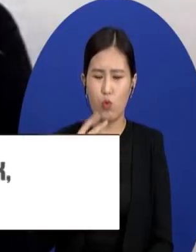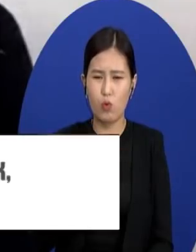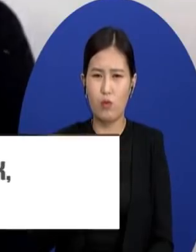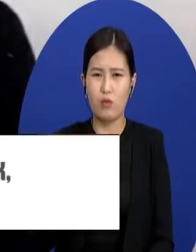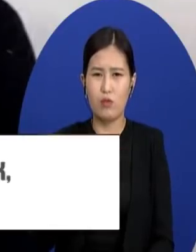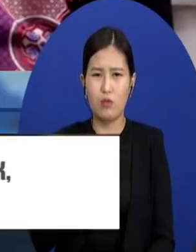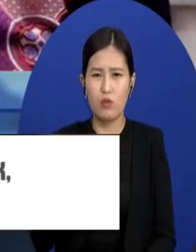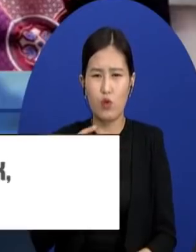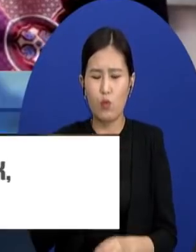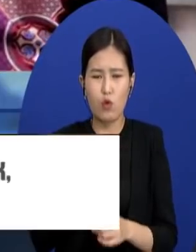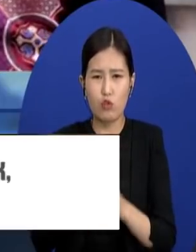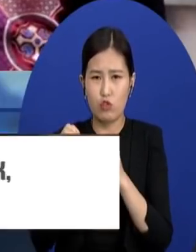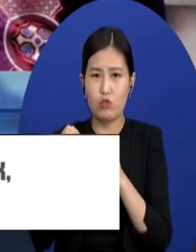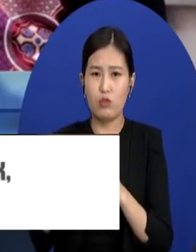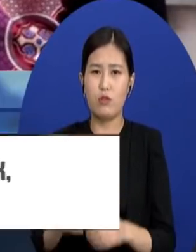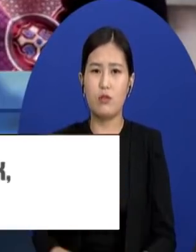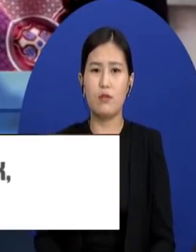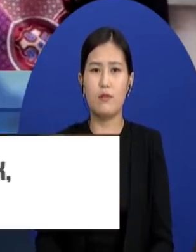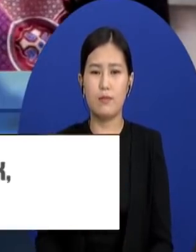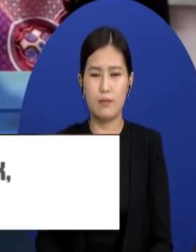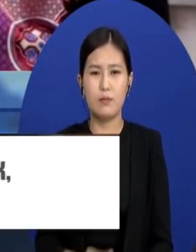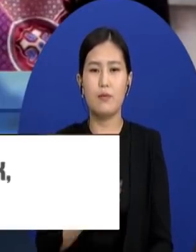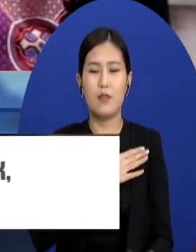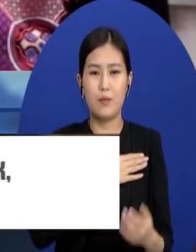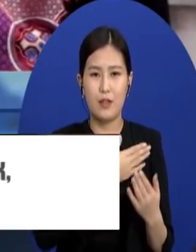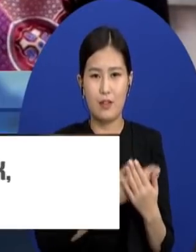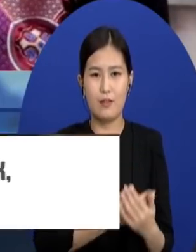юм да. Аа. За танд баярлалаа.